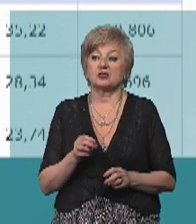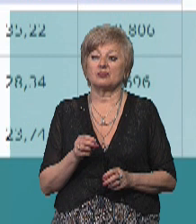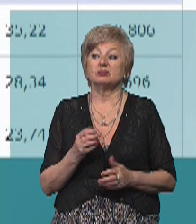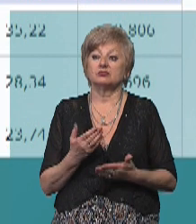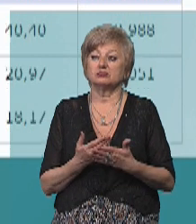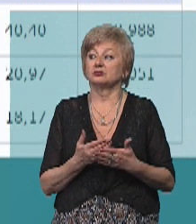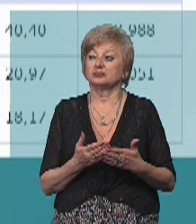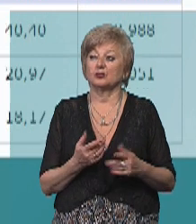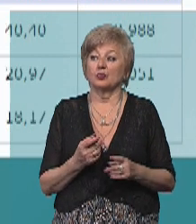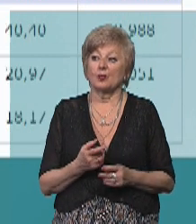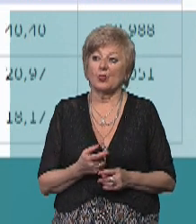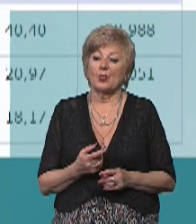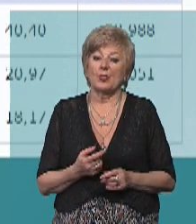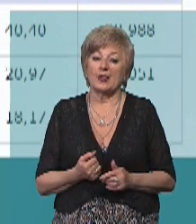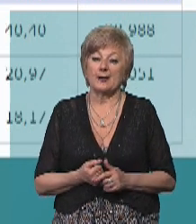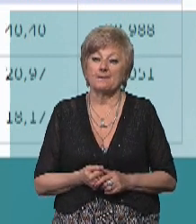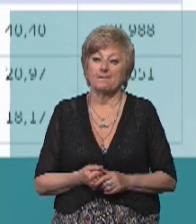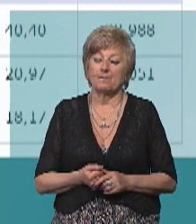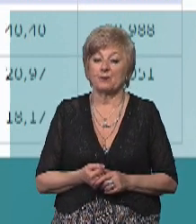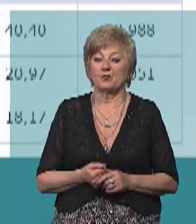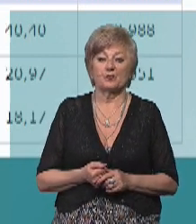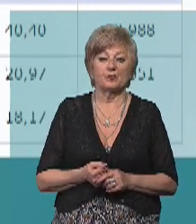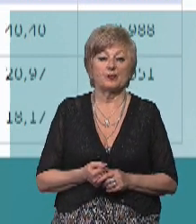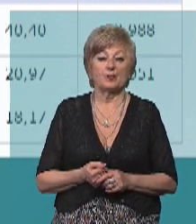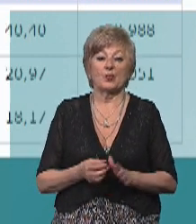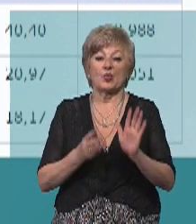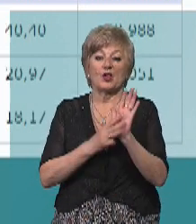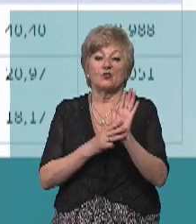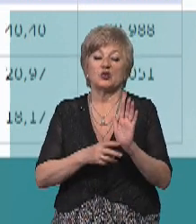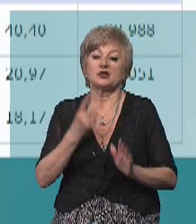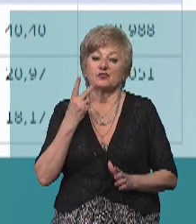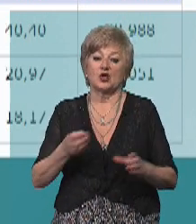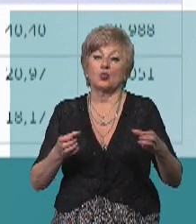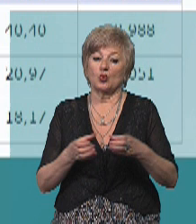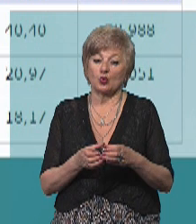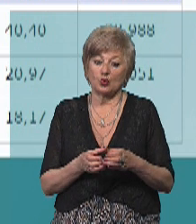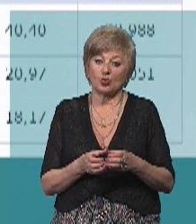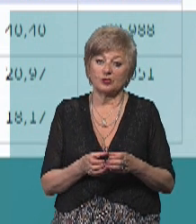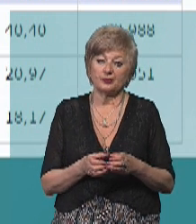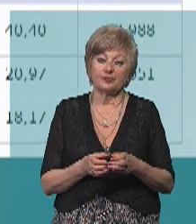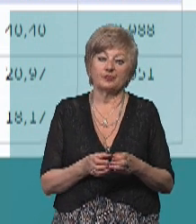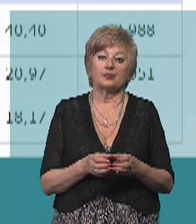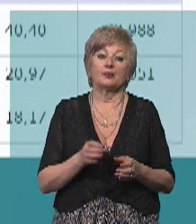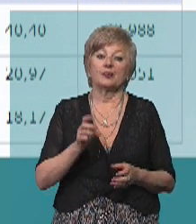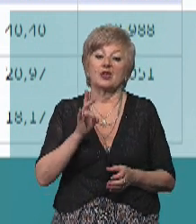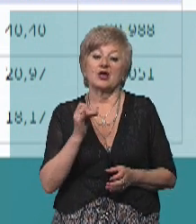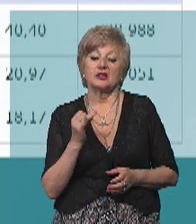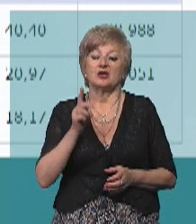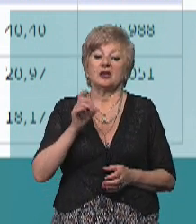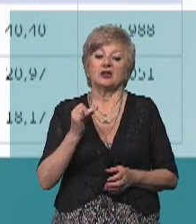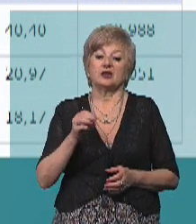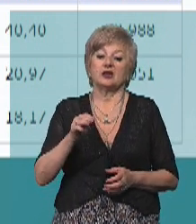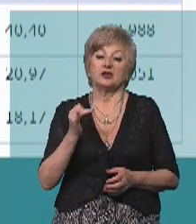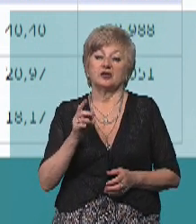чинного допоки депутата Верховної Ради. 82-й округ, Марина Нікітіна,